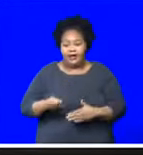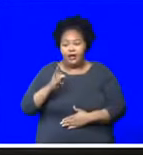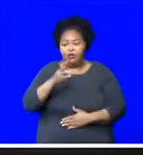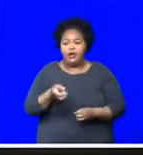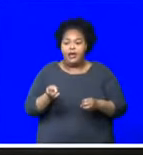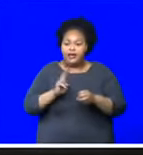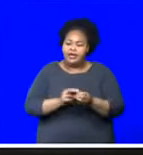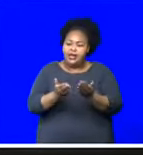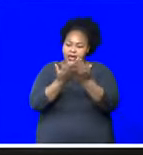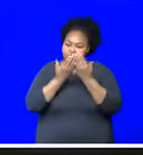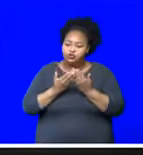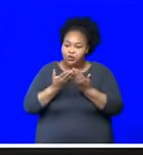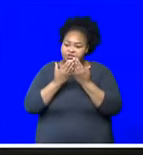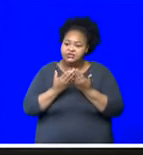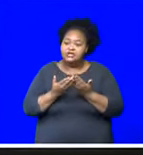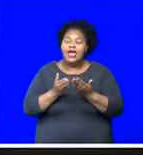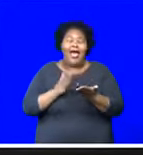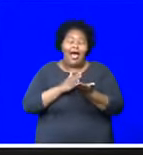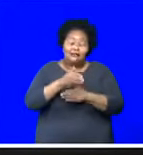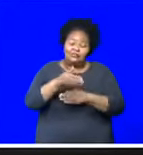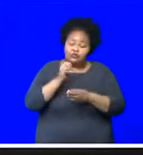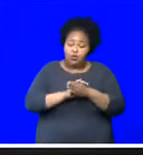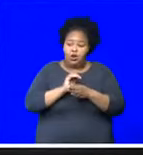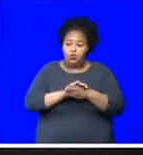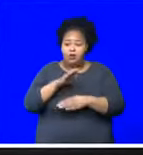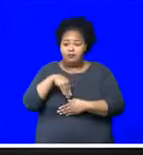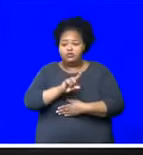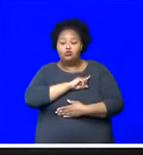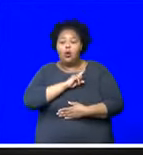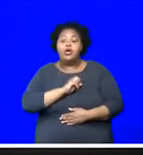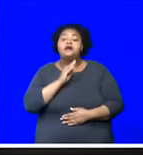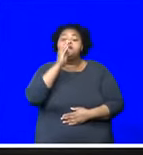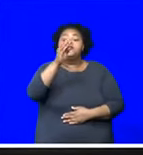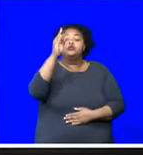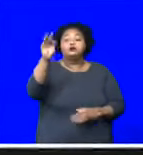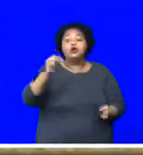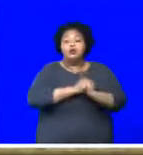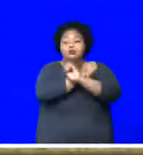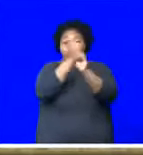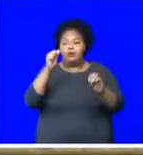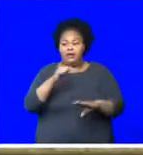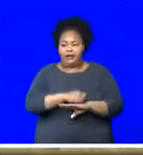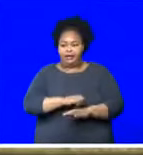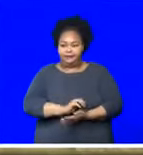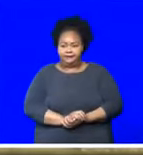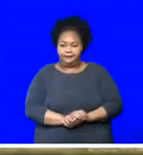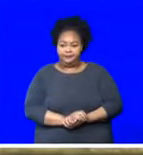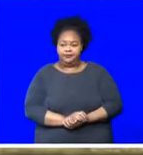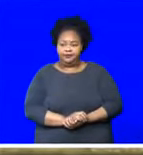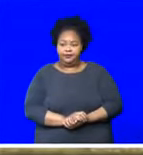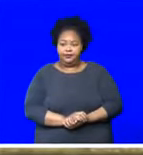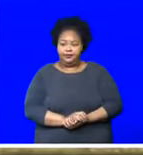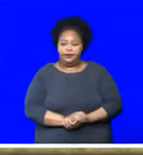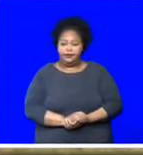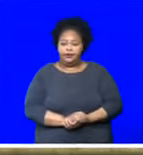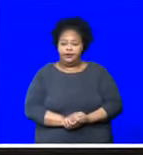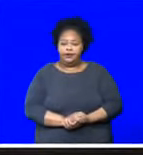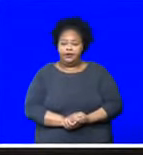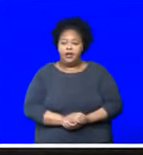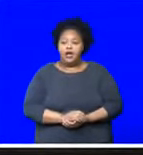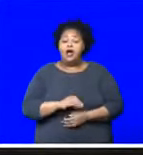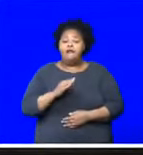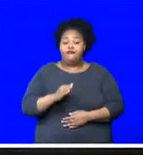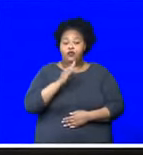lelichakazile. Children are considered as the foundation and future of the country, so they should be given more